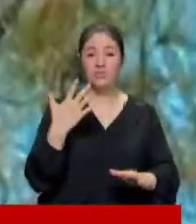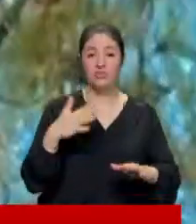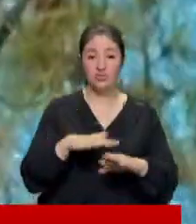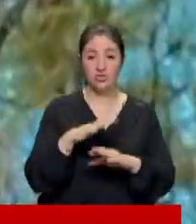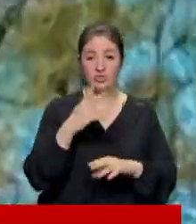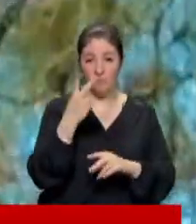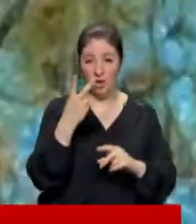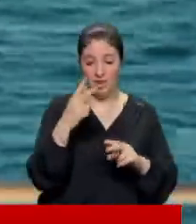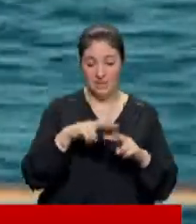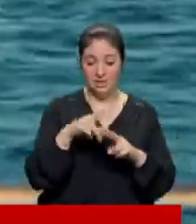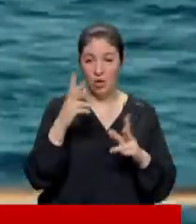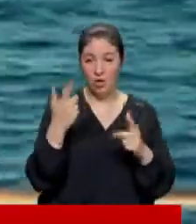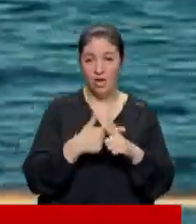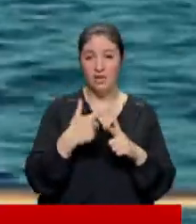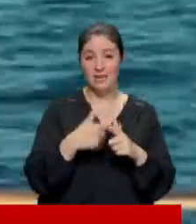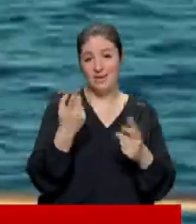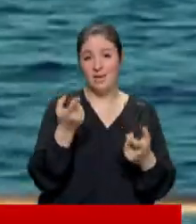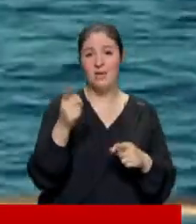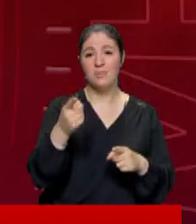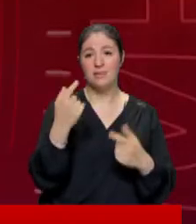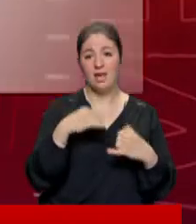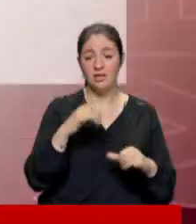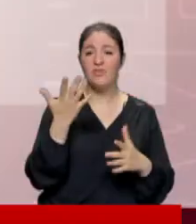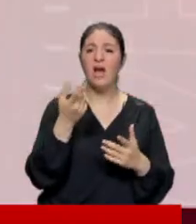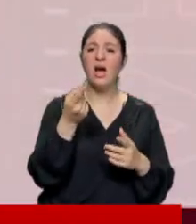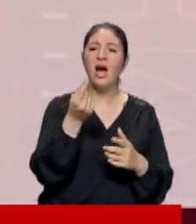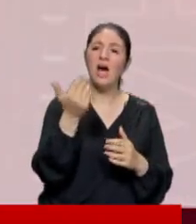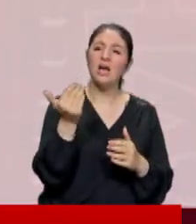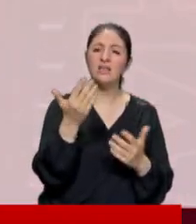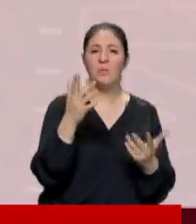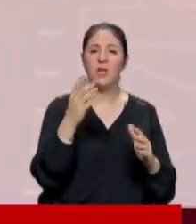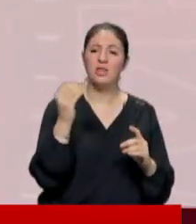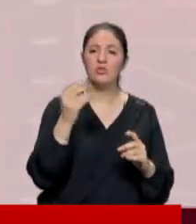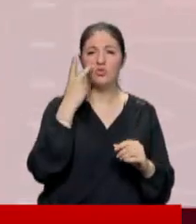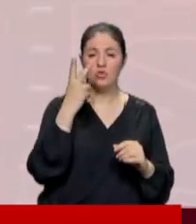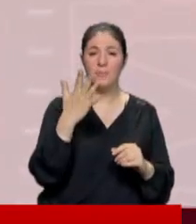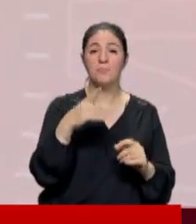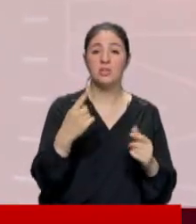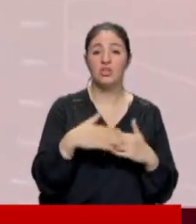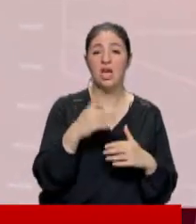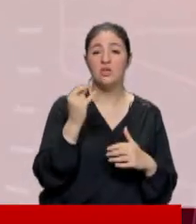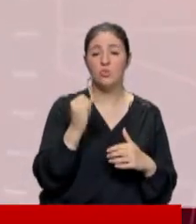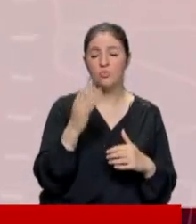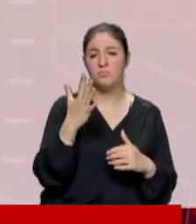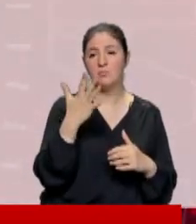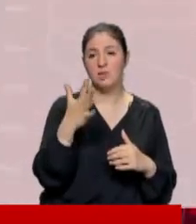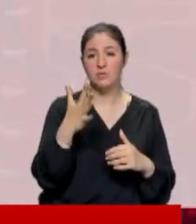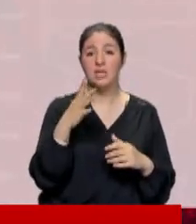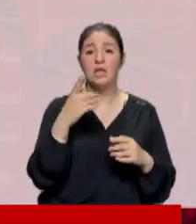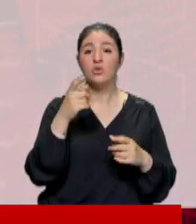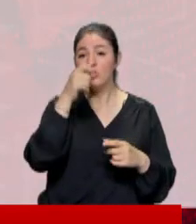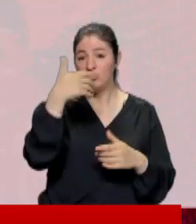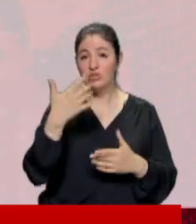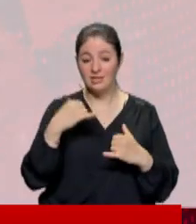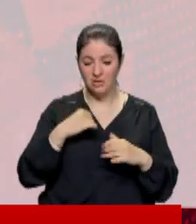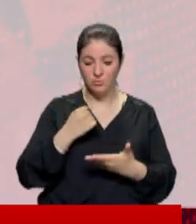gece 4 günlük bir tatil. Daha az yıldızlı otelde ya da pansiyonda yine gecelik en az 5 bin liraya geliyor. Yurt dışında tatile bütçesi